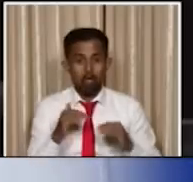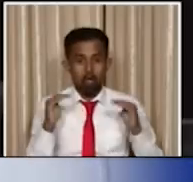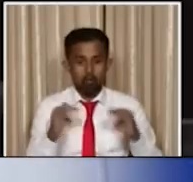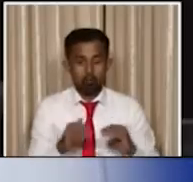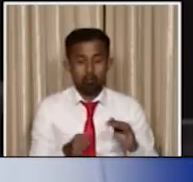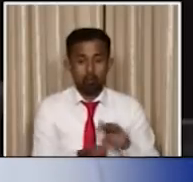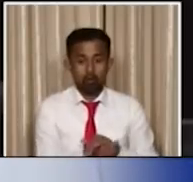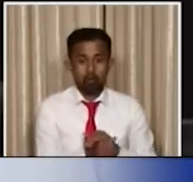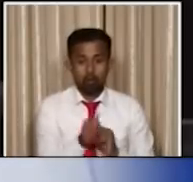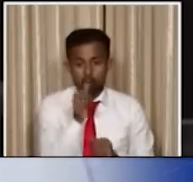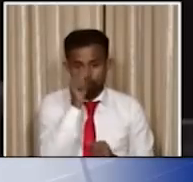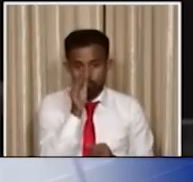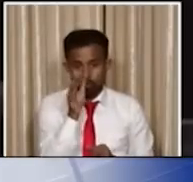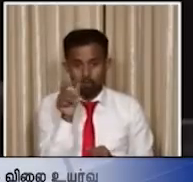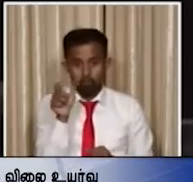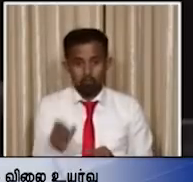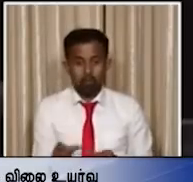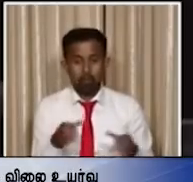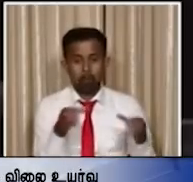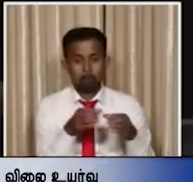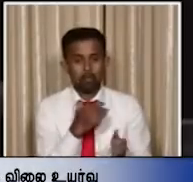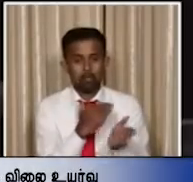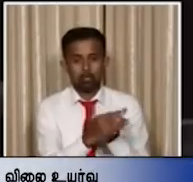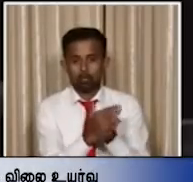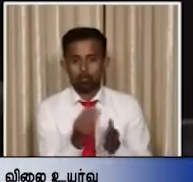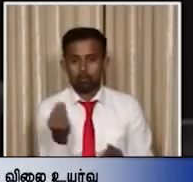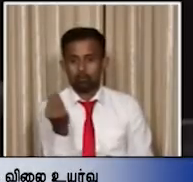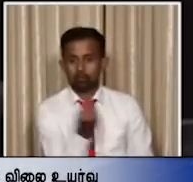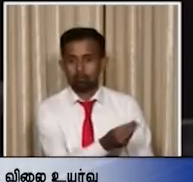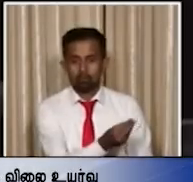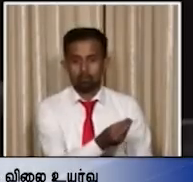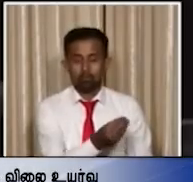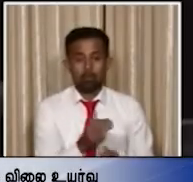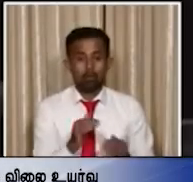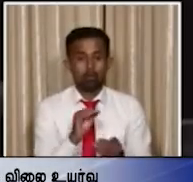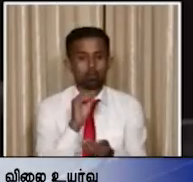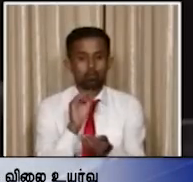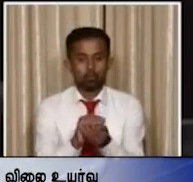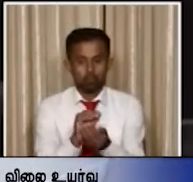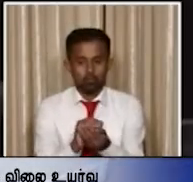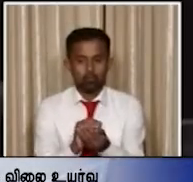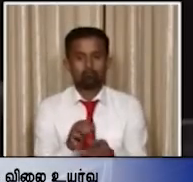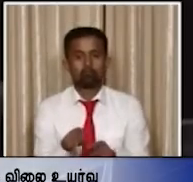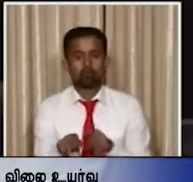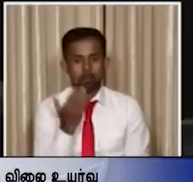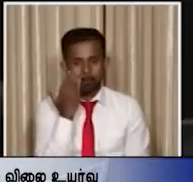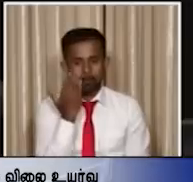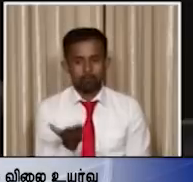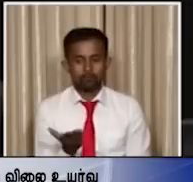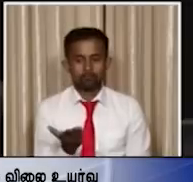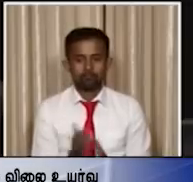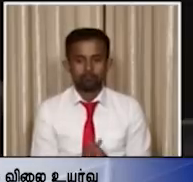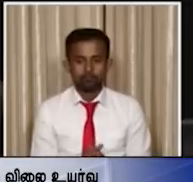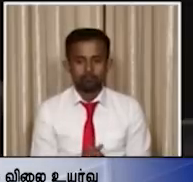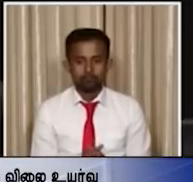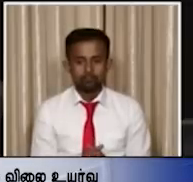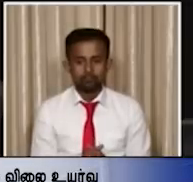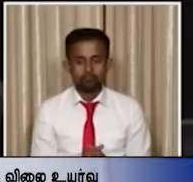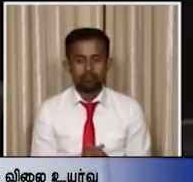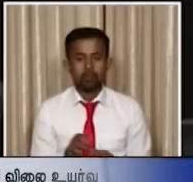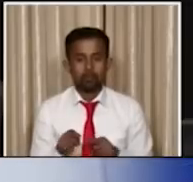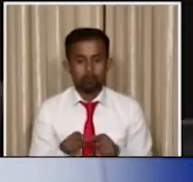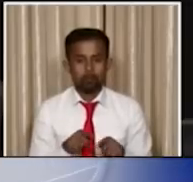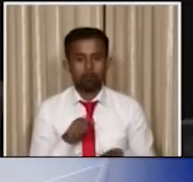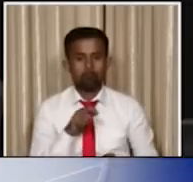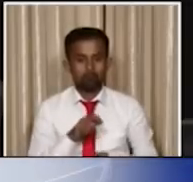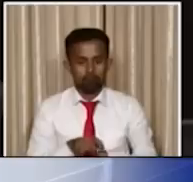மோசடிக்காரர்கள் இந்த தரப்புகளுக்கு சார்பானவர்களாக இருக்கிற பொழுது அவர்களை பாதுகாத்து பலப்படுத்துகின்ற நடவடிக்கைகளும் இங்கே நடைபெற்றுக் கொண்டிருக்கின்றது. அப்ப இப்படிப்பட்ட ஒரு சூழலிலே